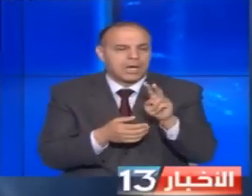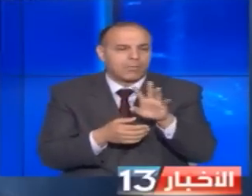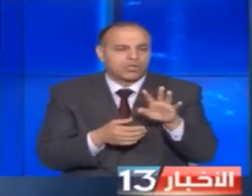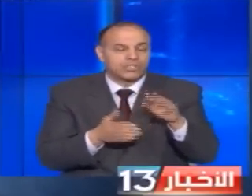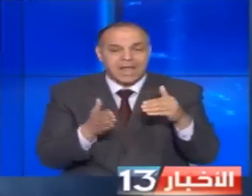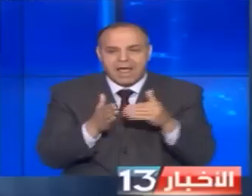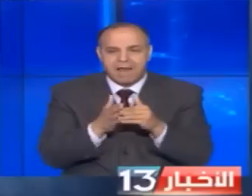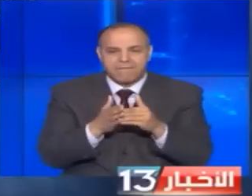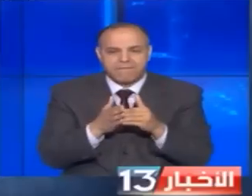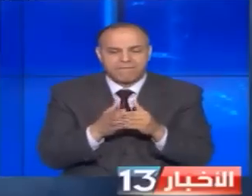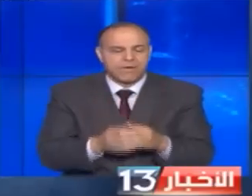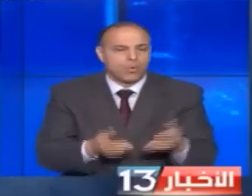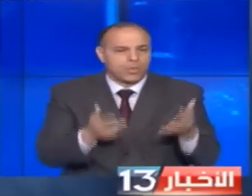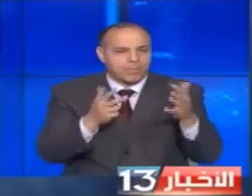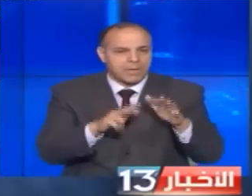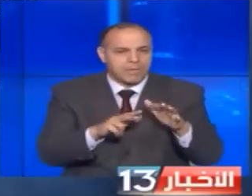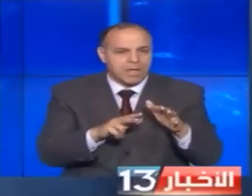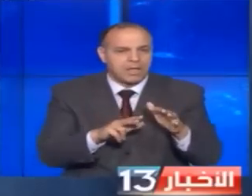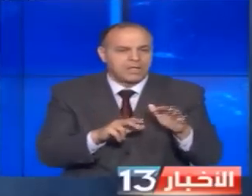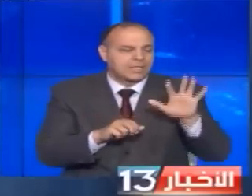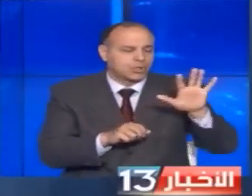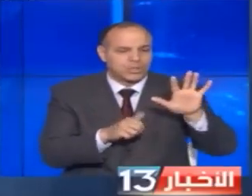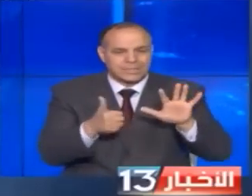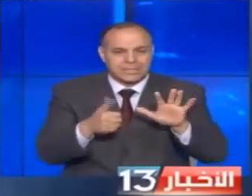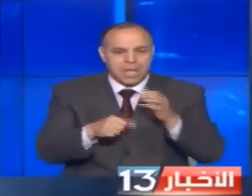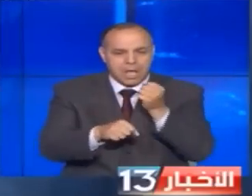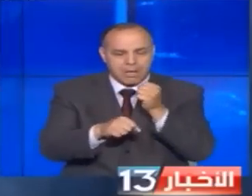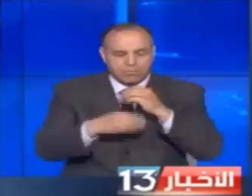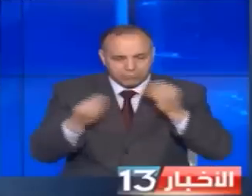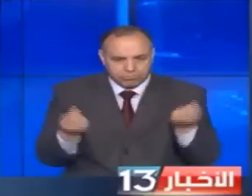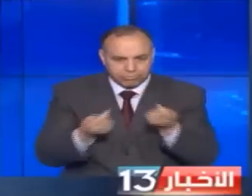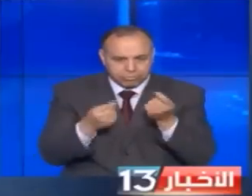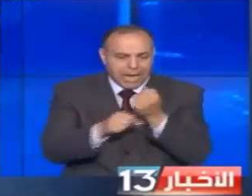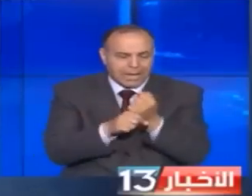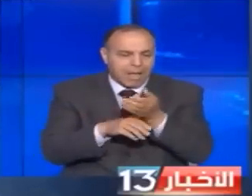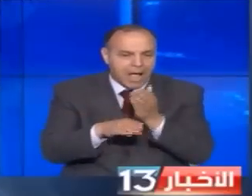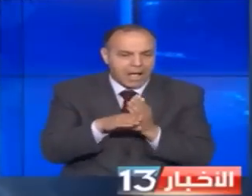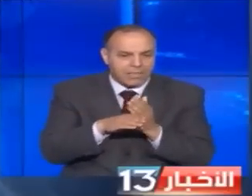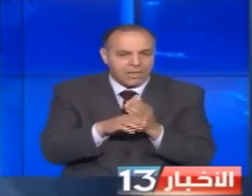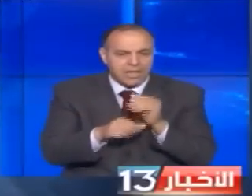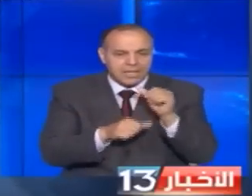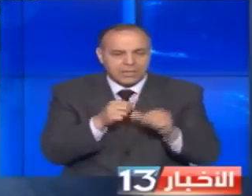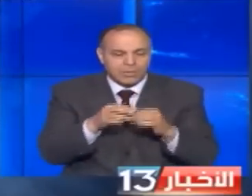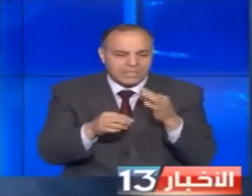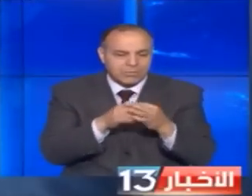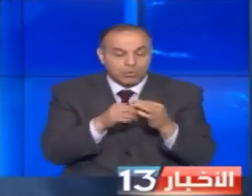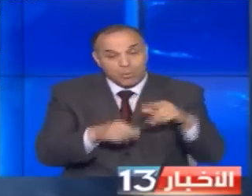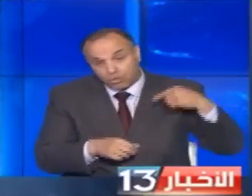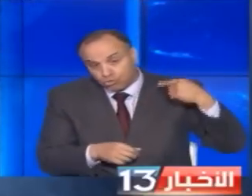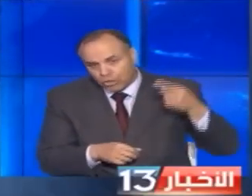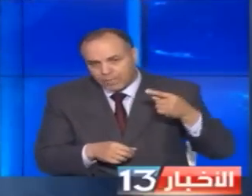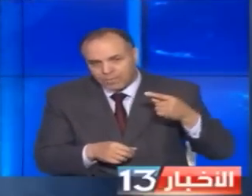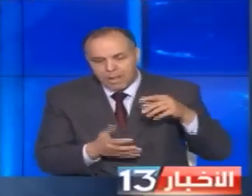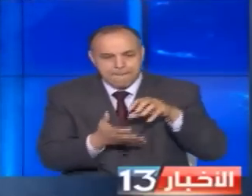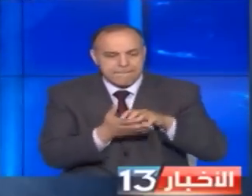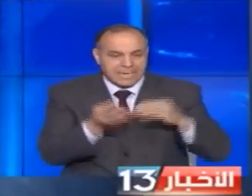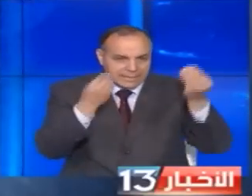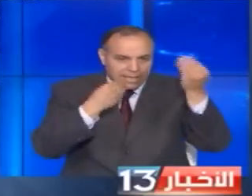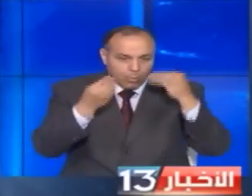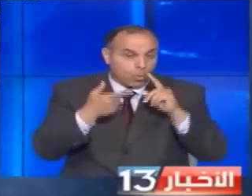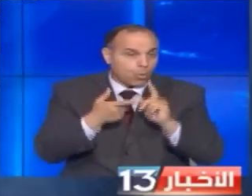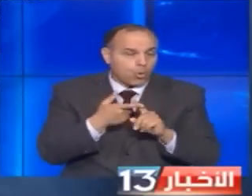الف وثمان مائه وسته وخمسين موت تكون مهني خلال دوره سبتمبر المقبل بمراكز التكوين المهني